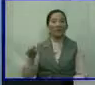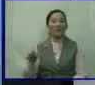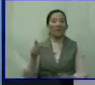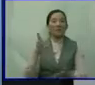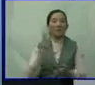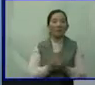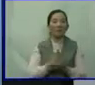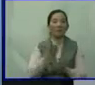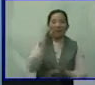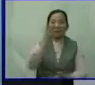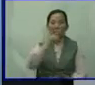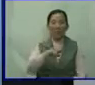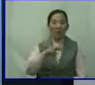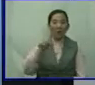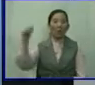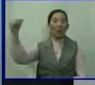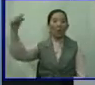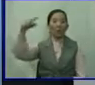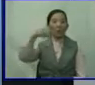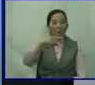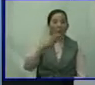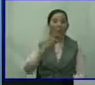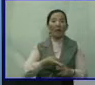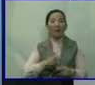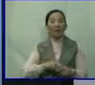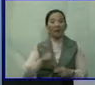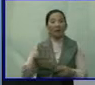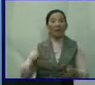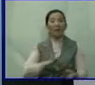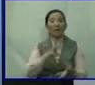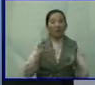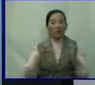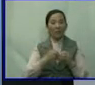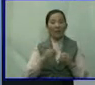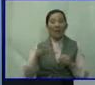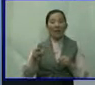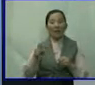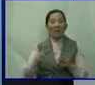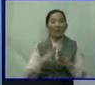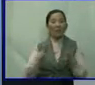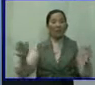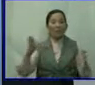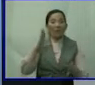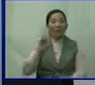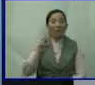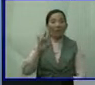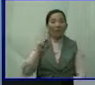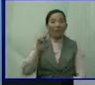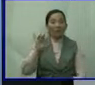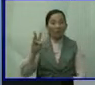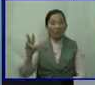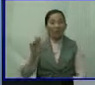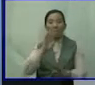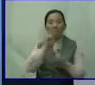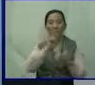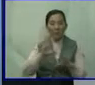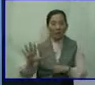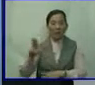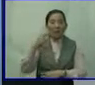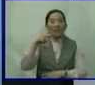есть два луча, и соотношение этих величин показывает диаграммы.